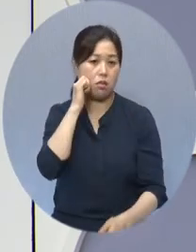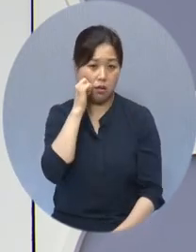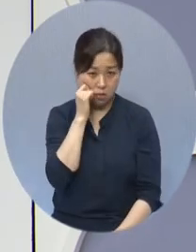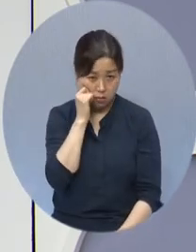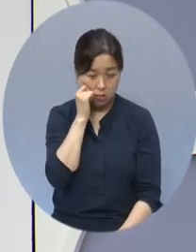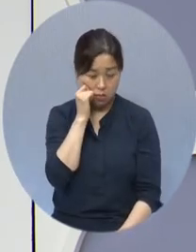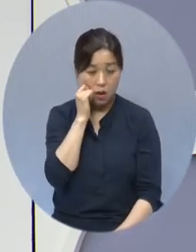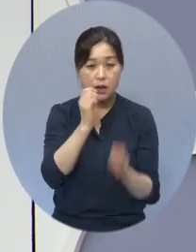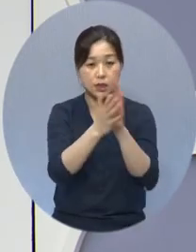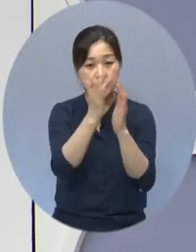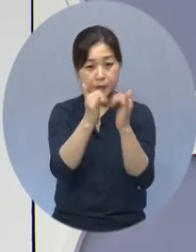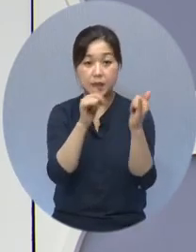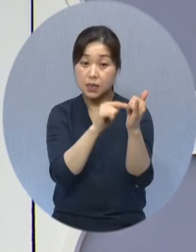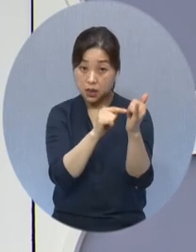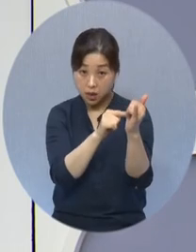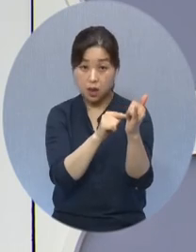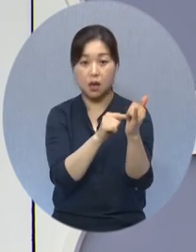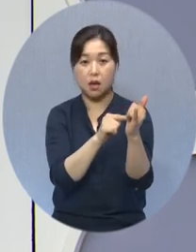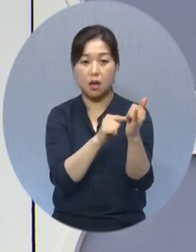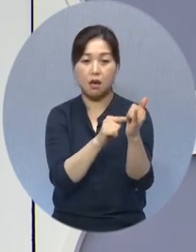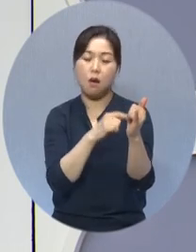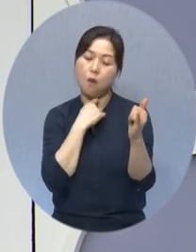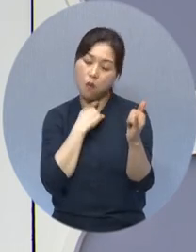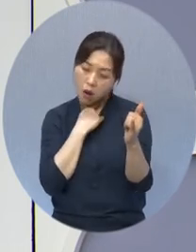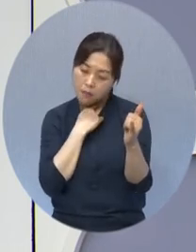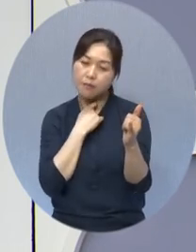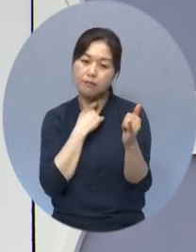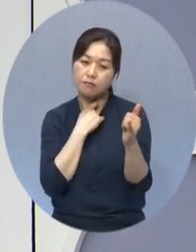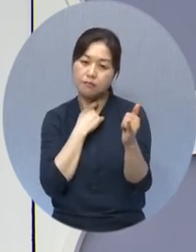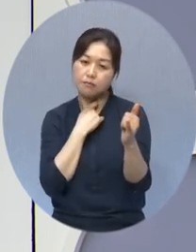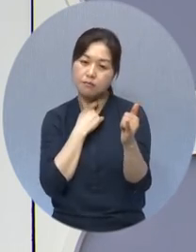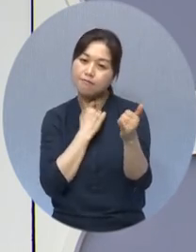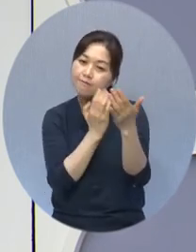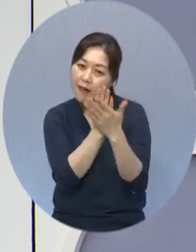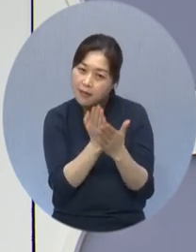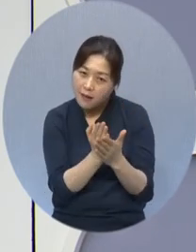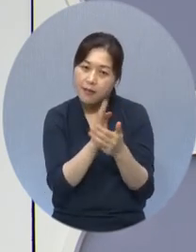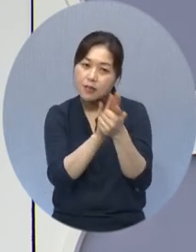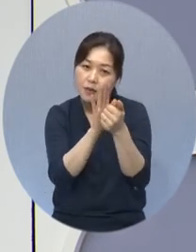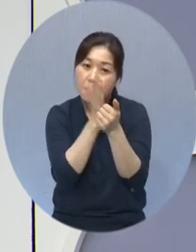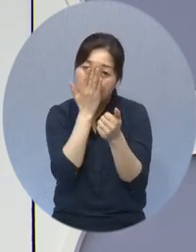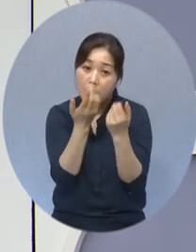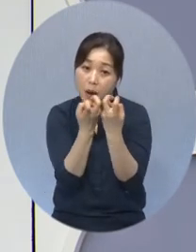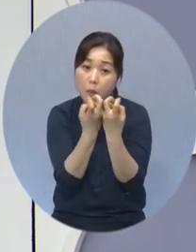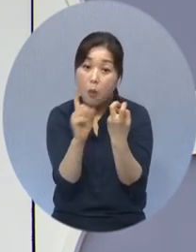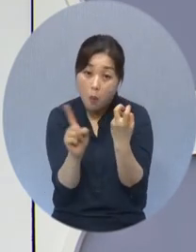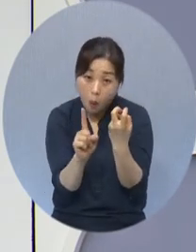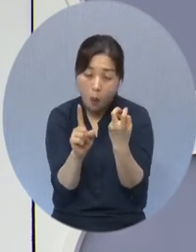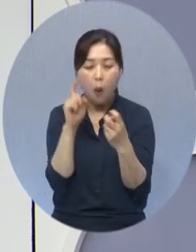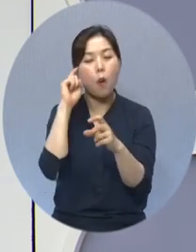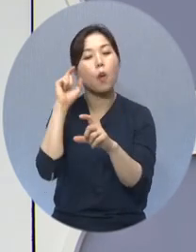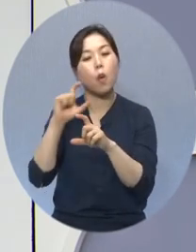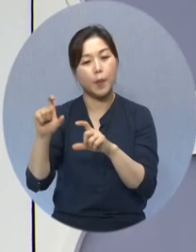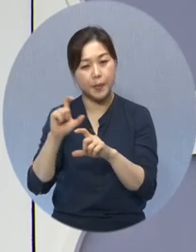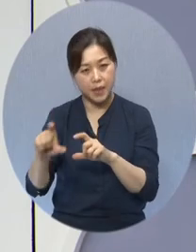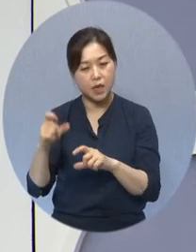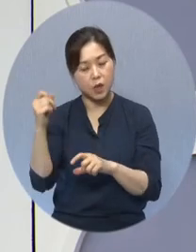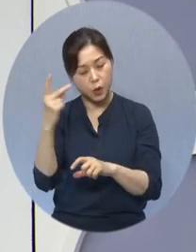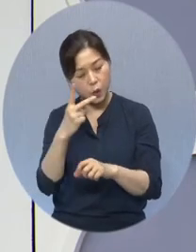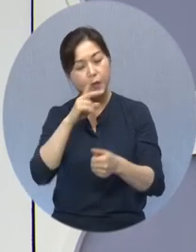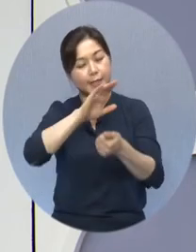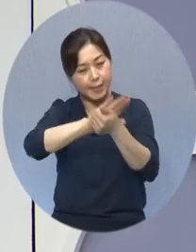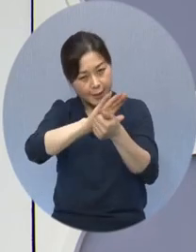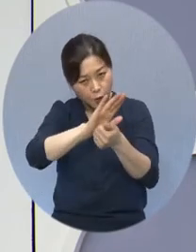그래서 시민들에게 어떻게 하면 그분들이 원하는 방향으로 해줄 것이냐에 대해서 최대한 고민하고